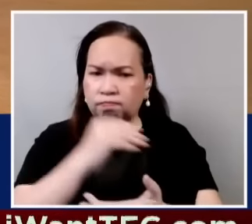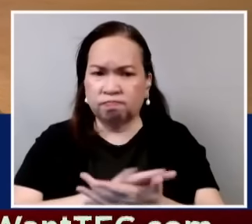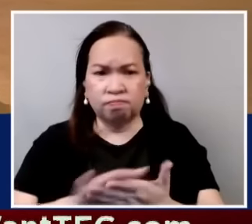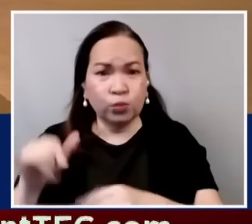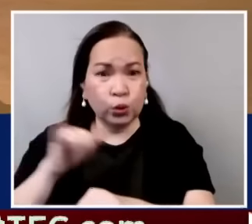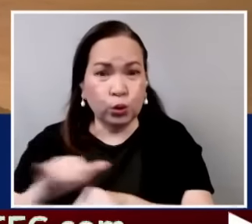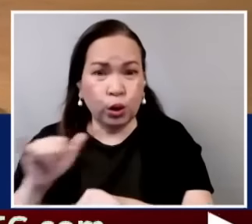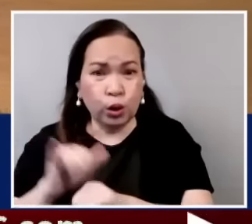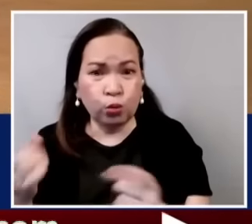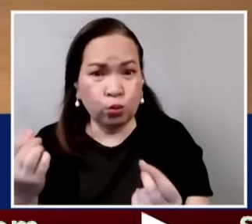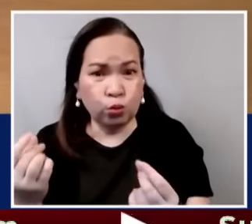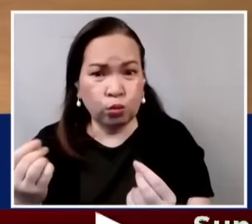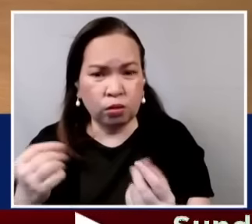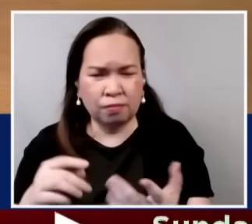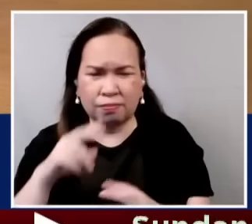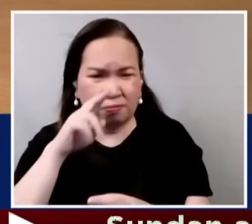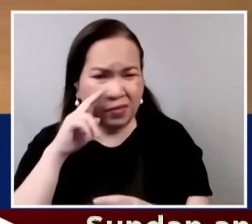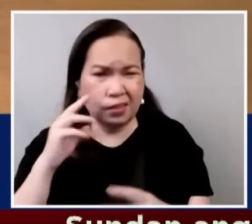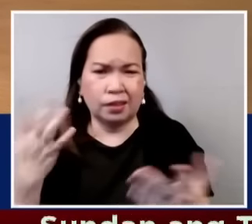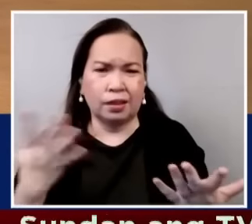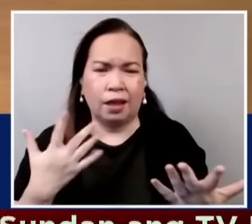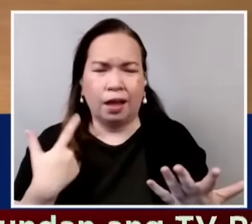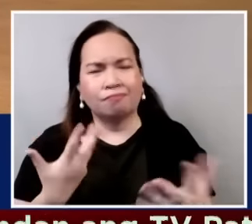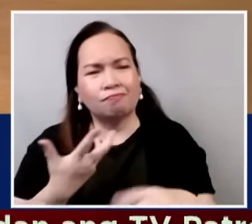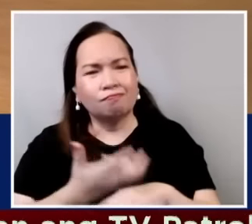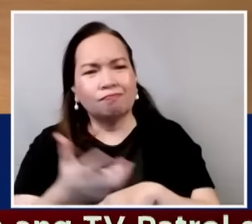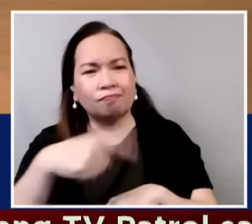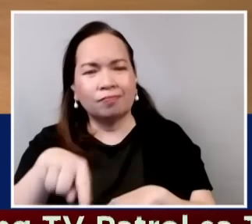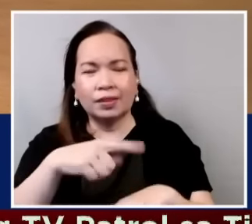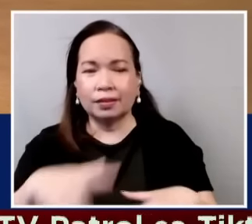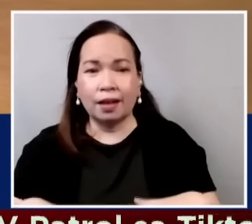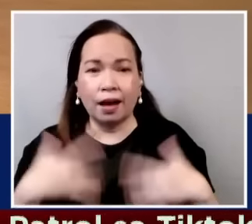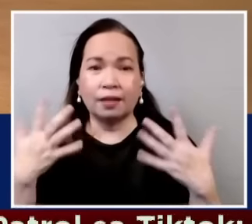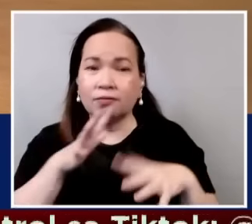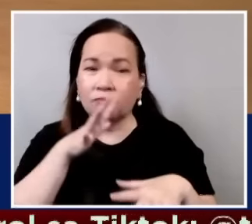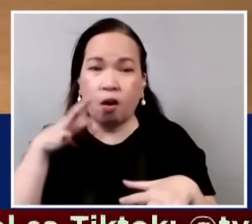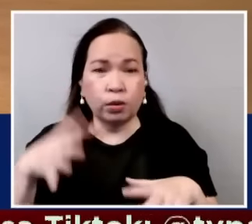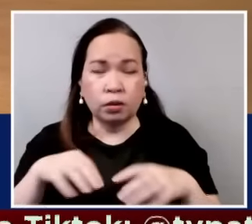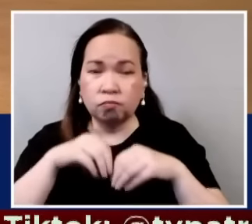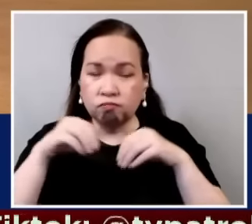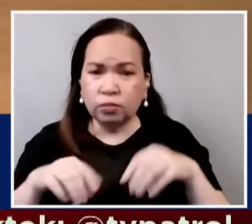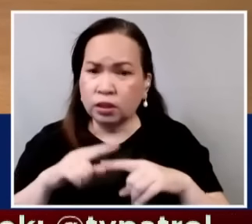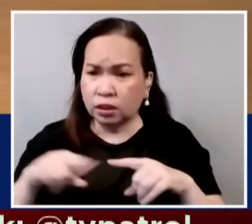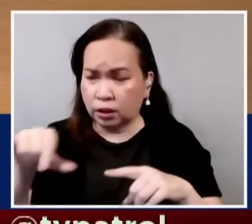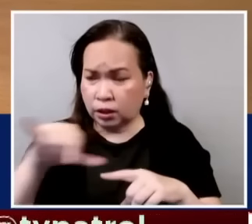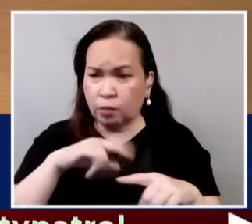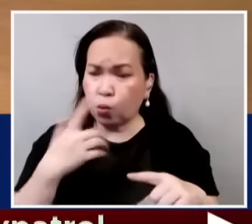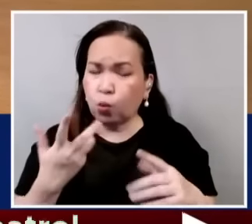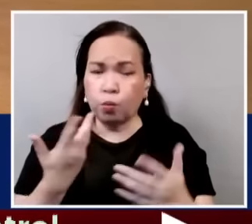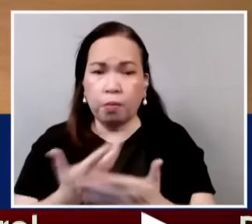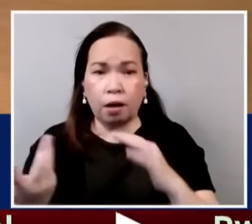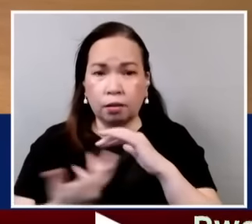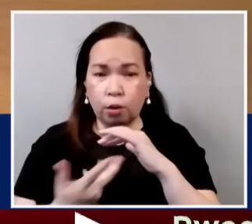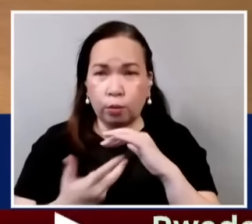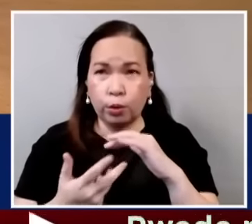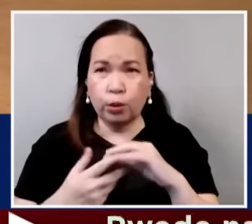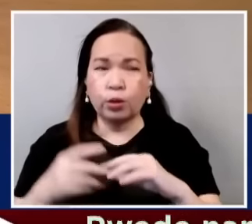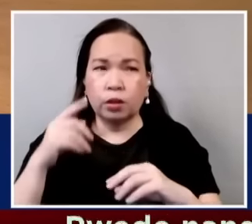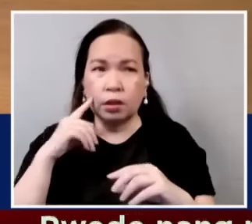kanilang ginagawa. Napapahamak hindi lamang ang mga magsasaka, kundi tayo rin mga mamimiling. Kaya hindi